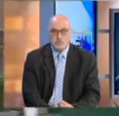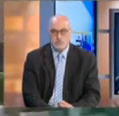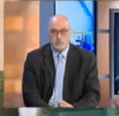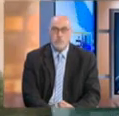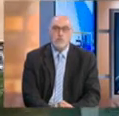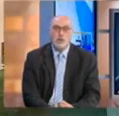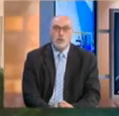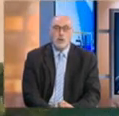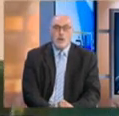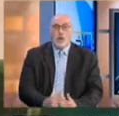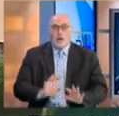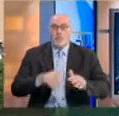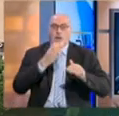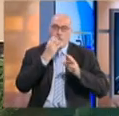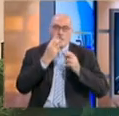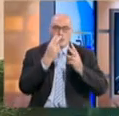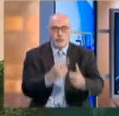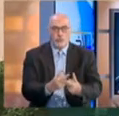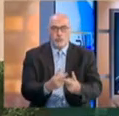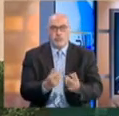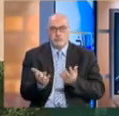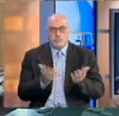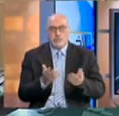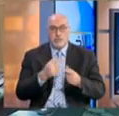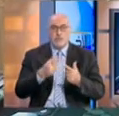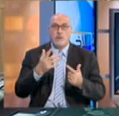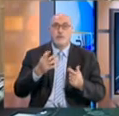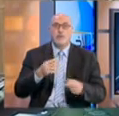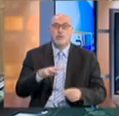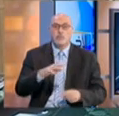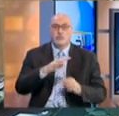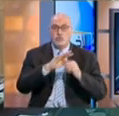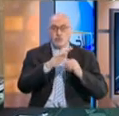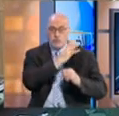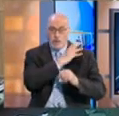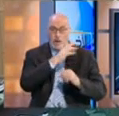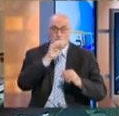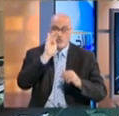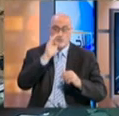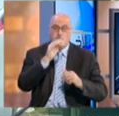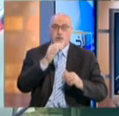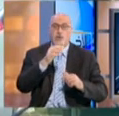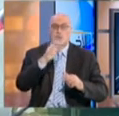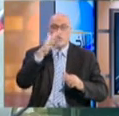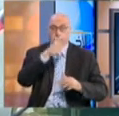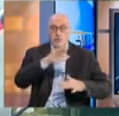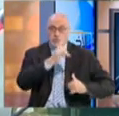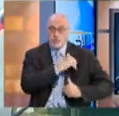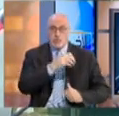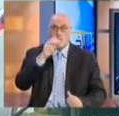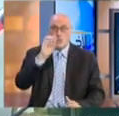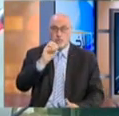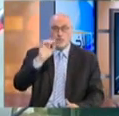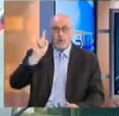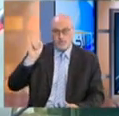في البداية وبعد مراسم الاستقبال من قبل اللواء نور الدين حملي قائد الناحية العسكرية الخامسة، كان